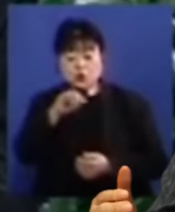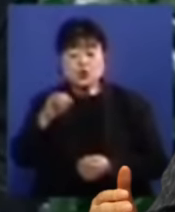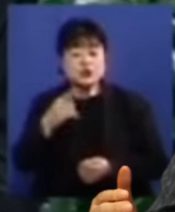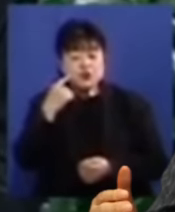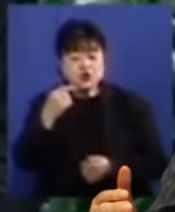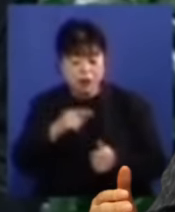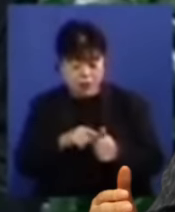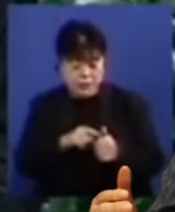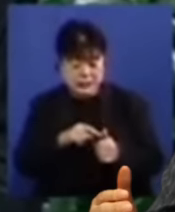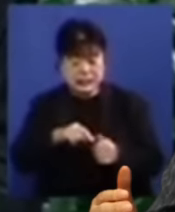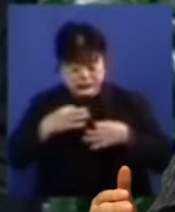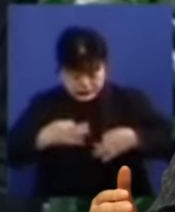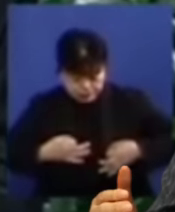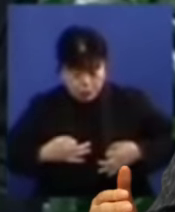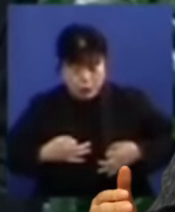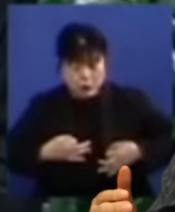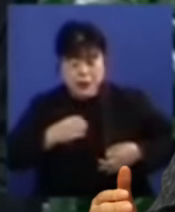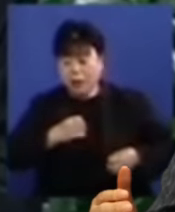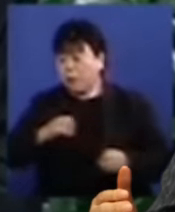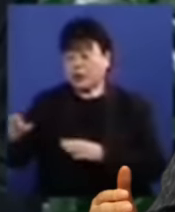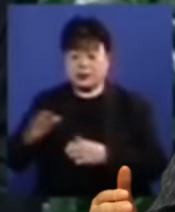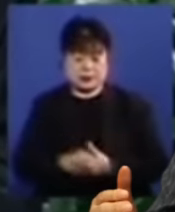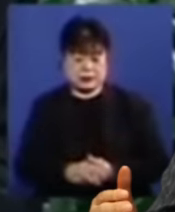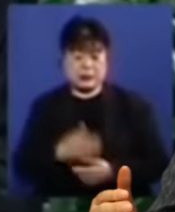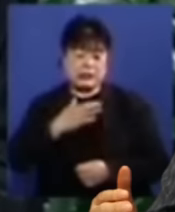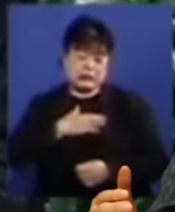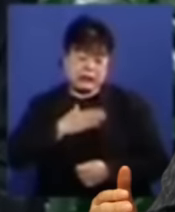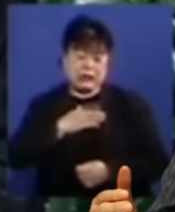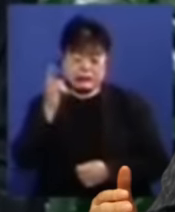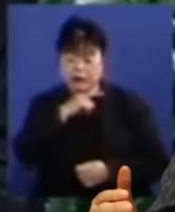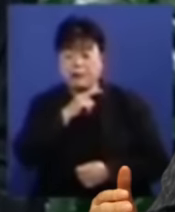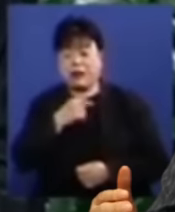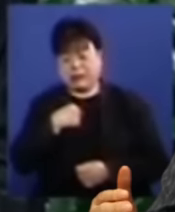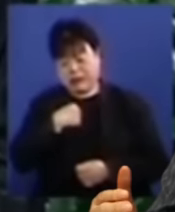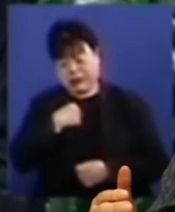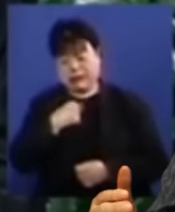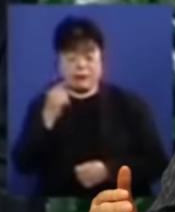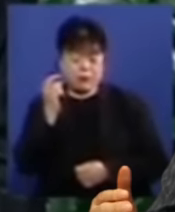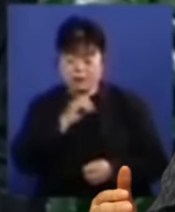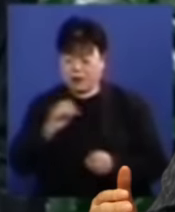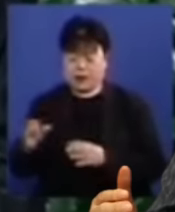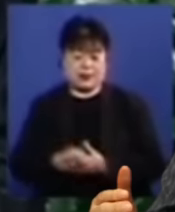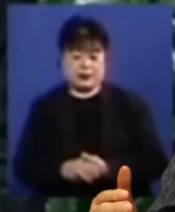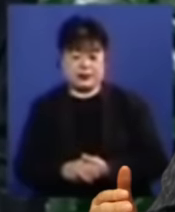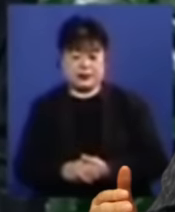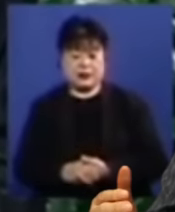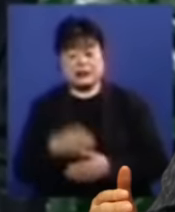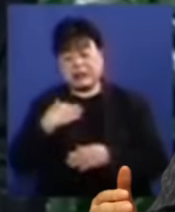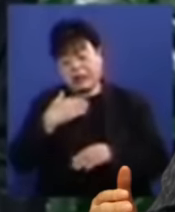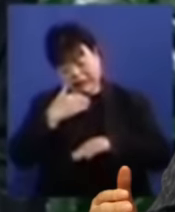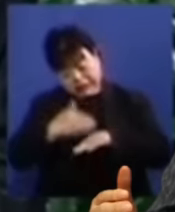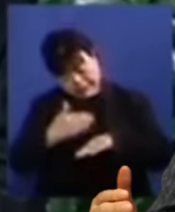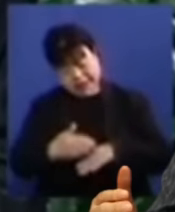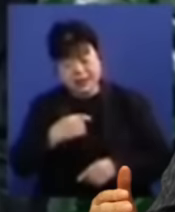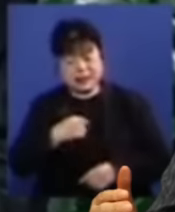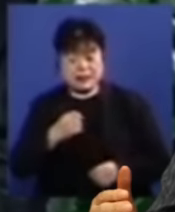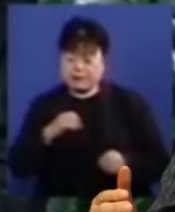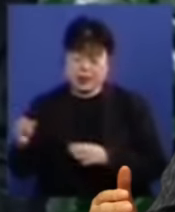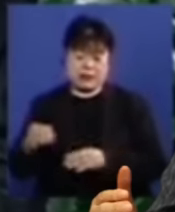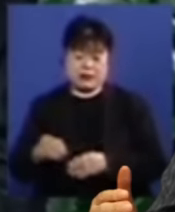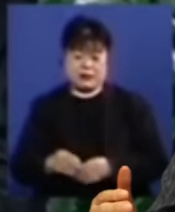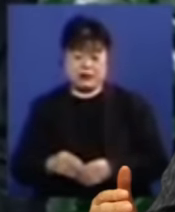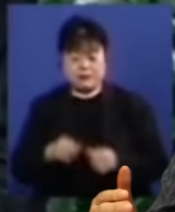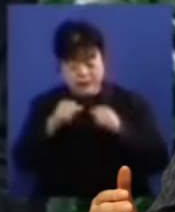자기 자신이 자기를 버렸습니다. 나는 나쁜 놈이고 나는 깡패고